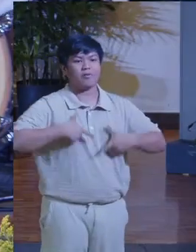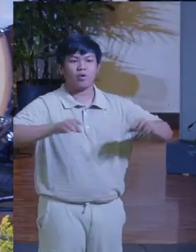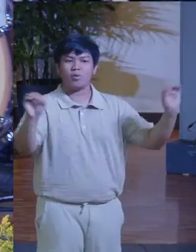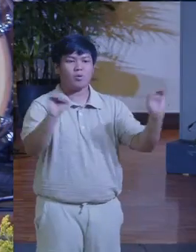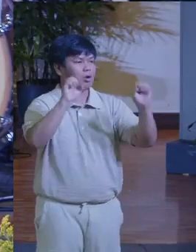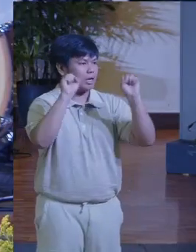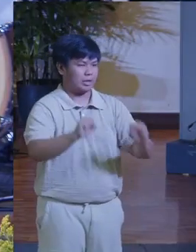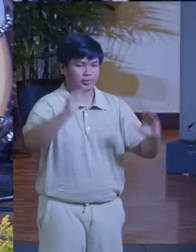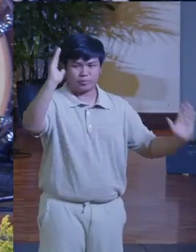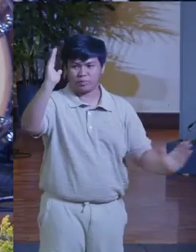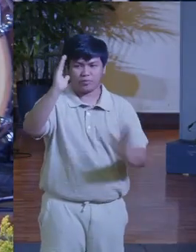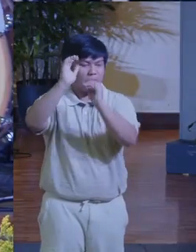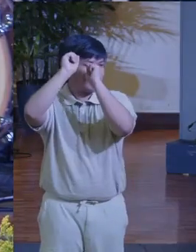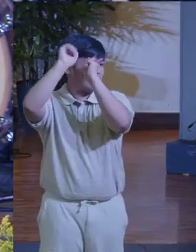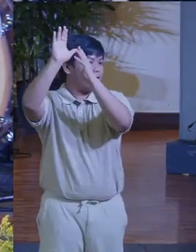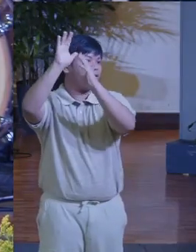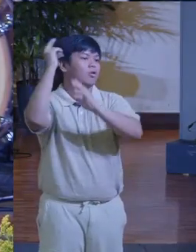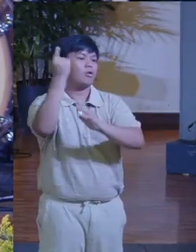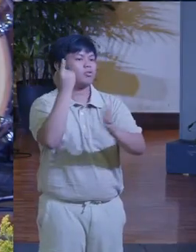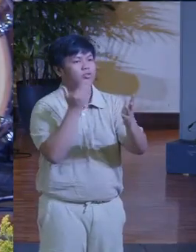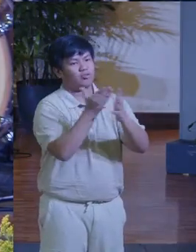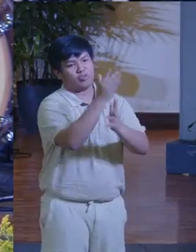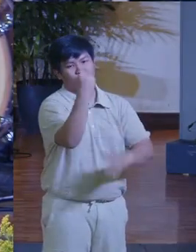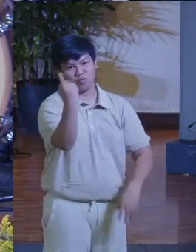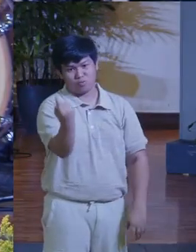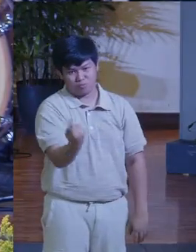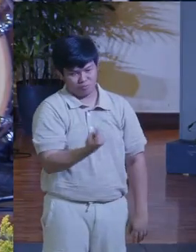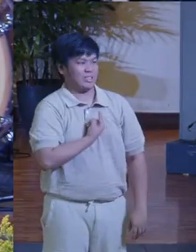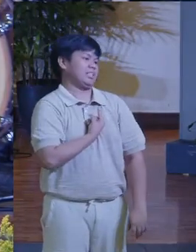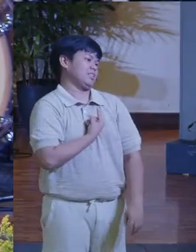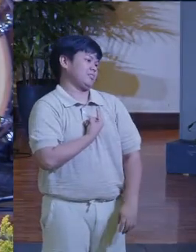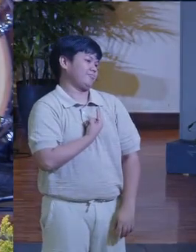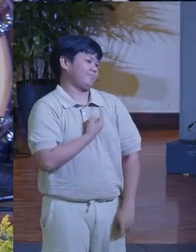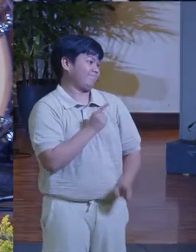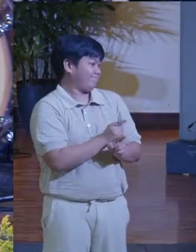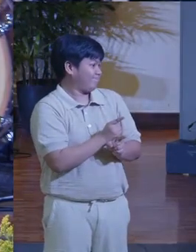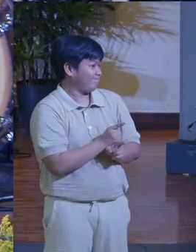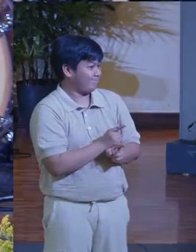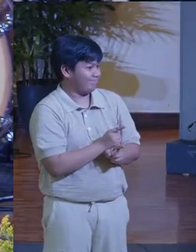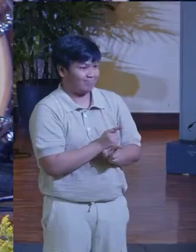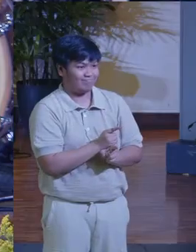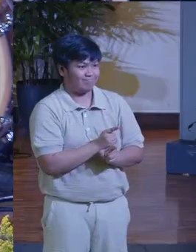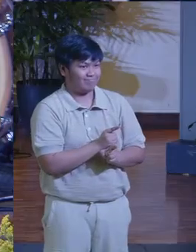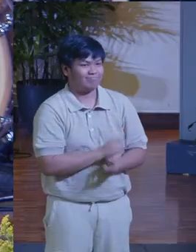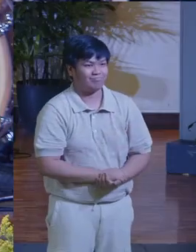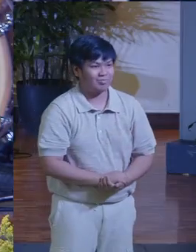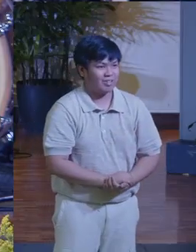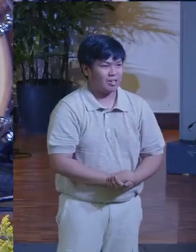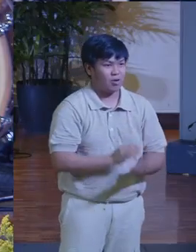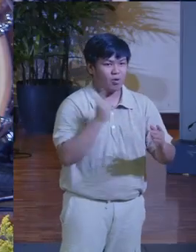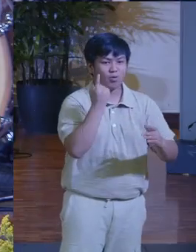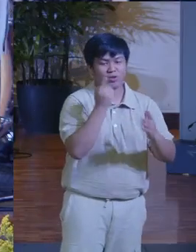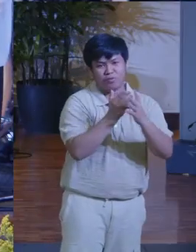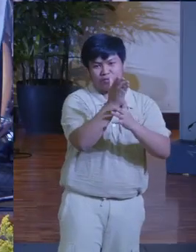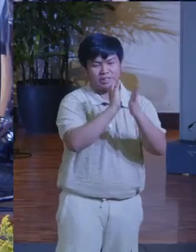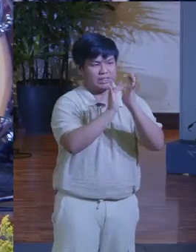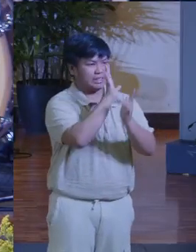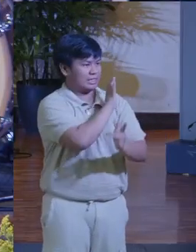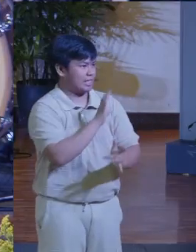No one comes to the Father except by me. Sa pamamagitan